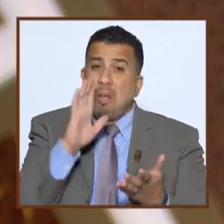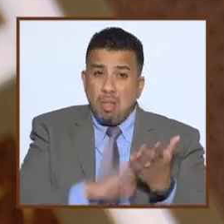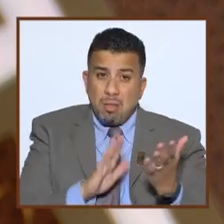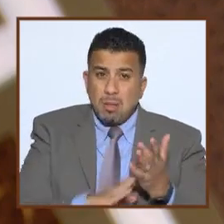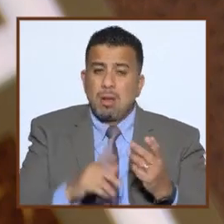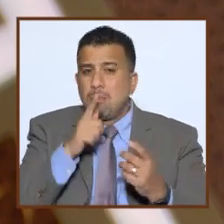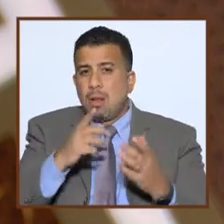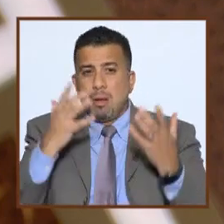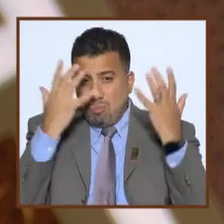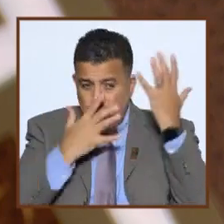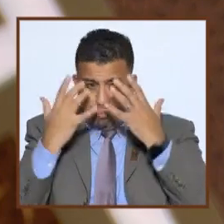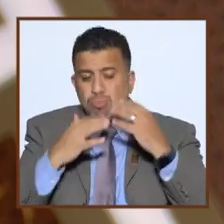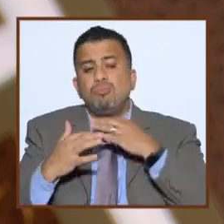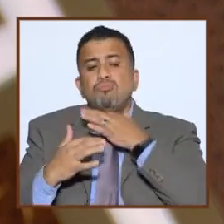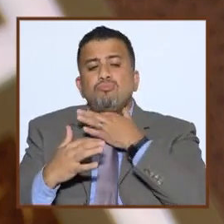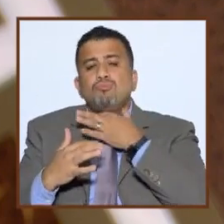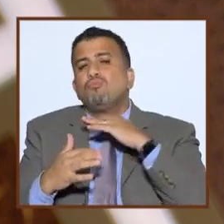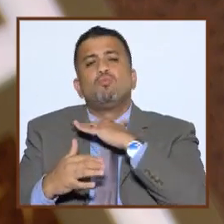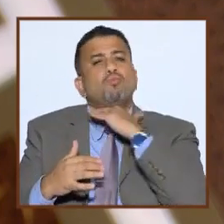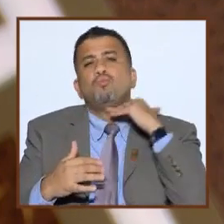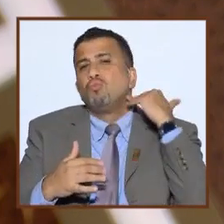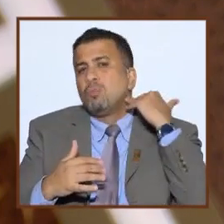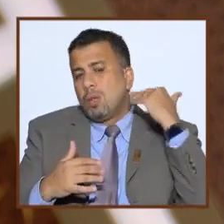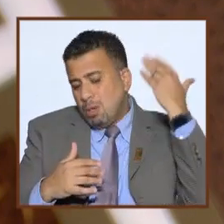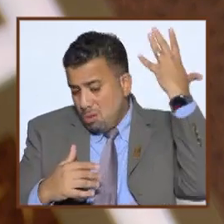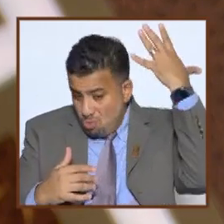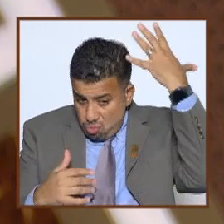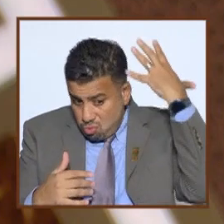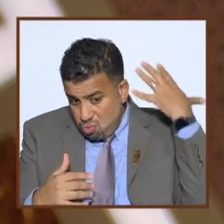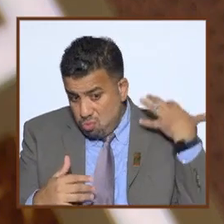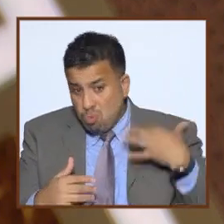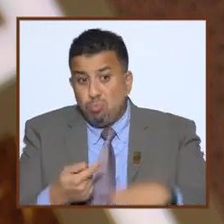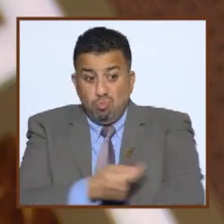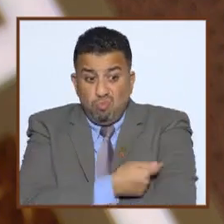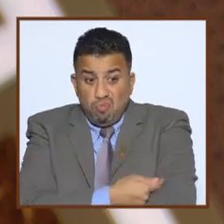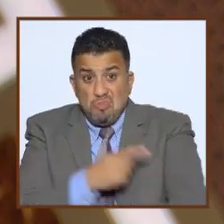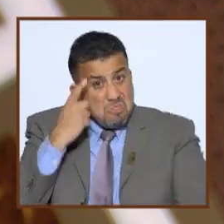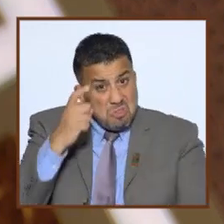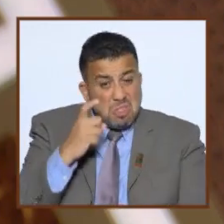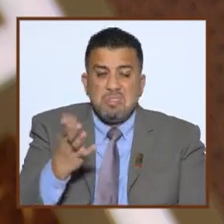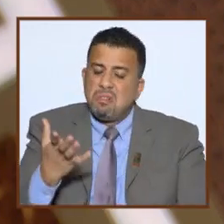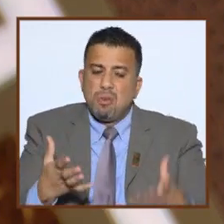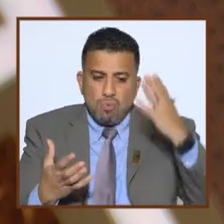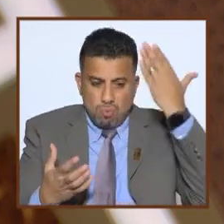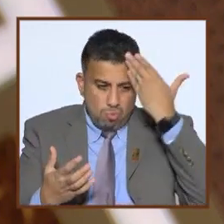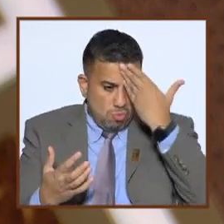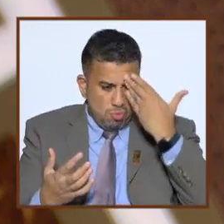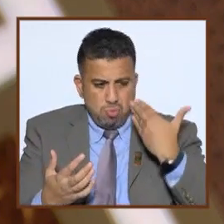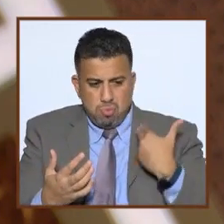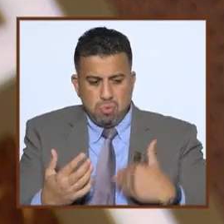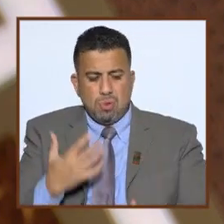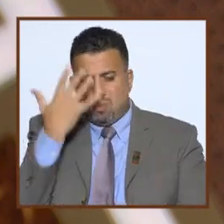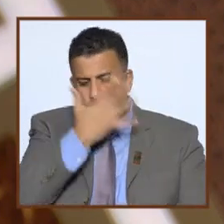وبعد ما تخلص تتيمم في احد اقواله اهل العلم وان كان بعض العلماء يقول ما ما تجتمع